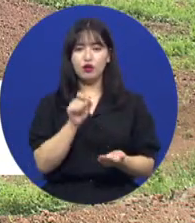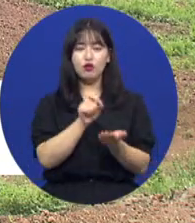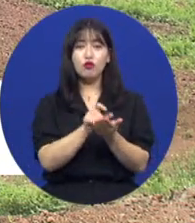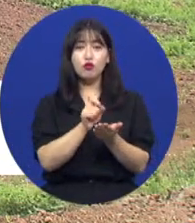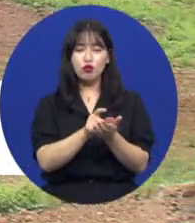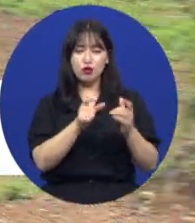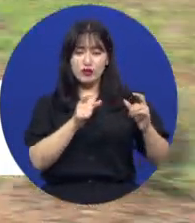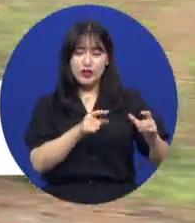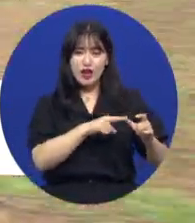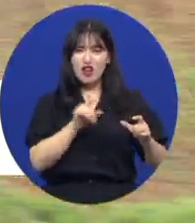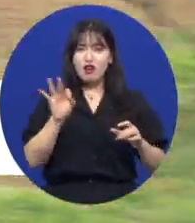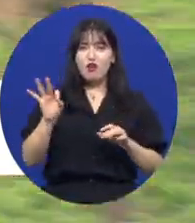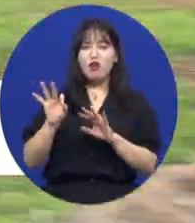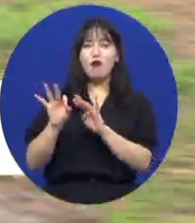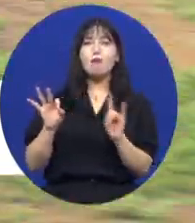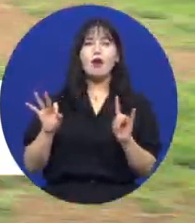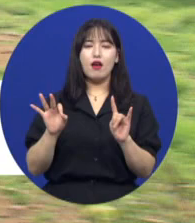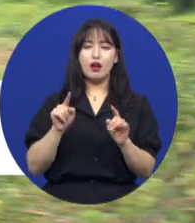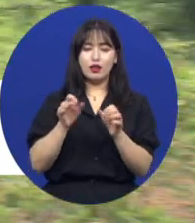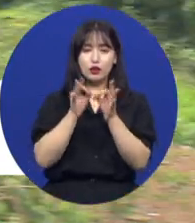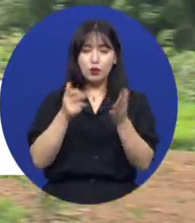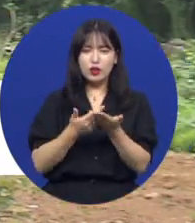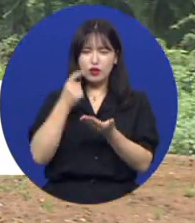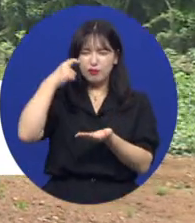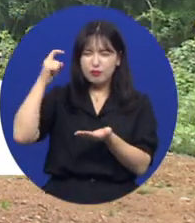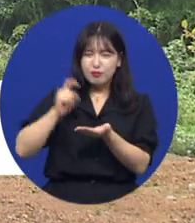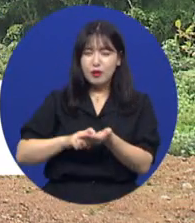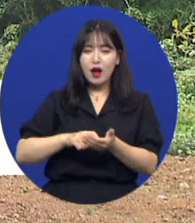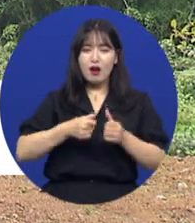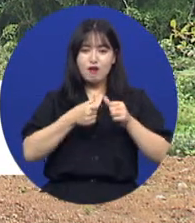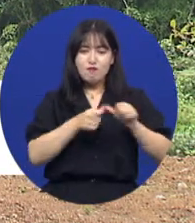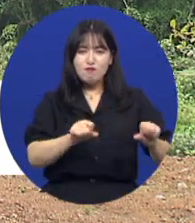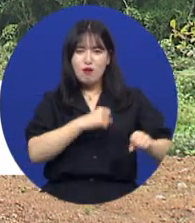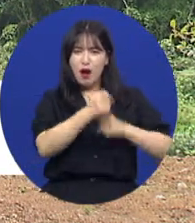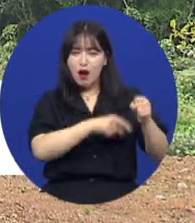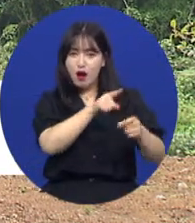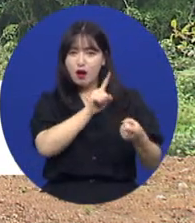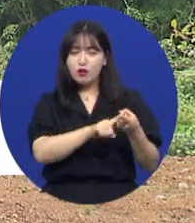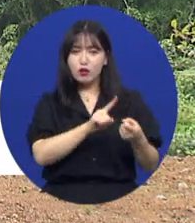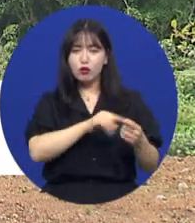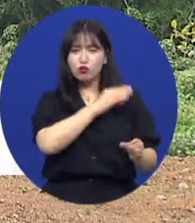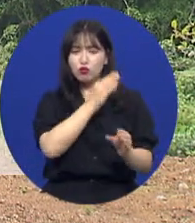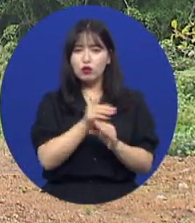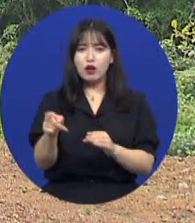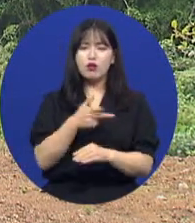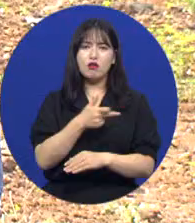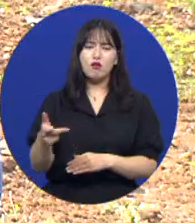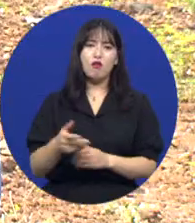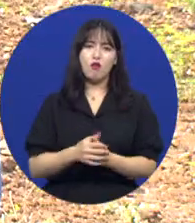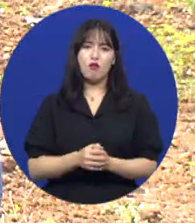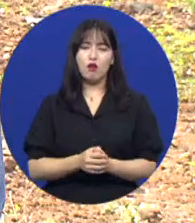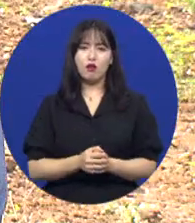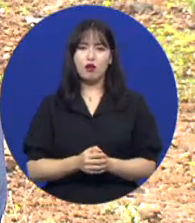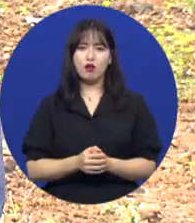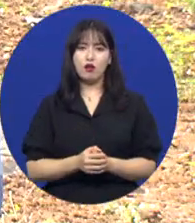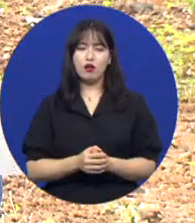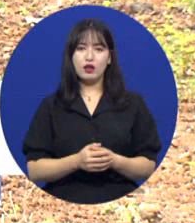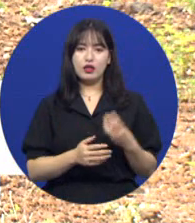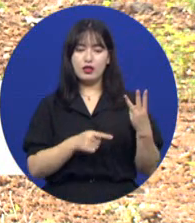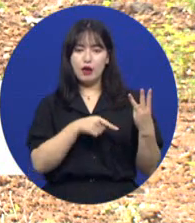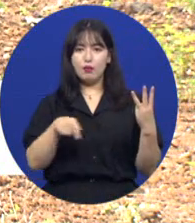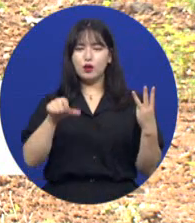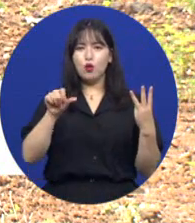10배에 달하는 크기로 그동안 제주에서 적발된 토지 무단 훼손 사건 가운데 가장 큰 규모입니다 3 에서 5m